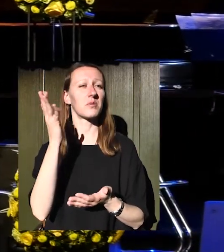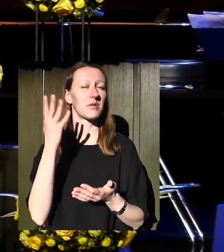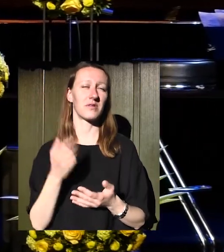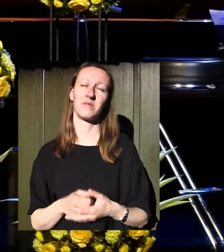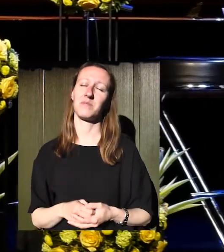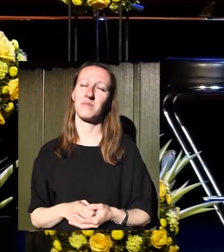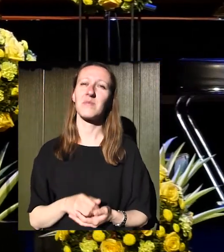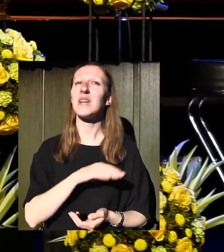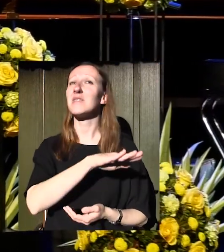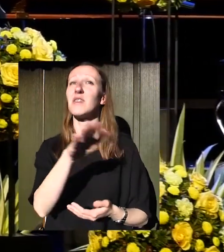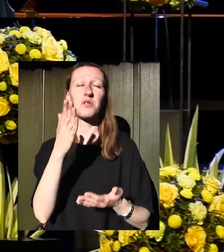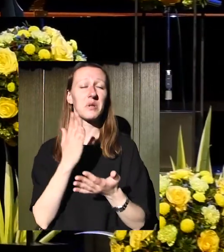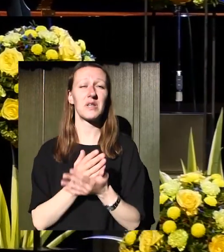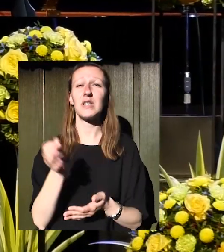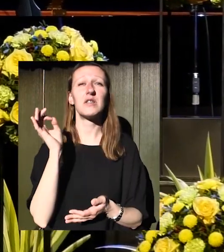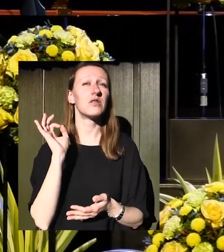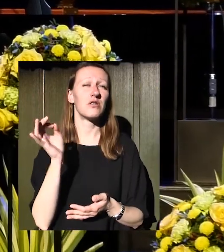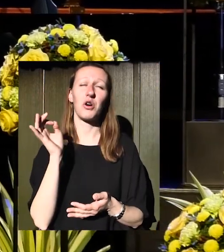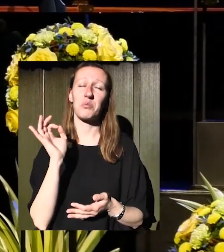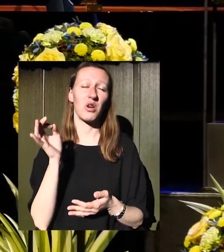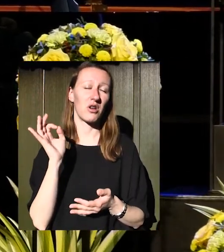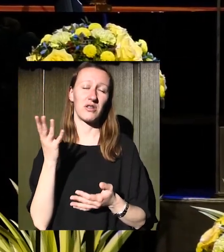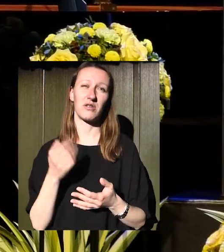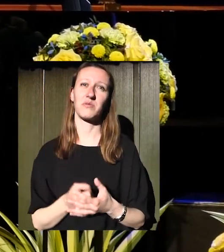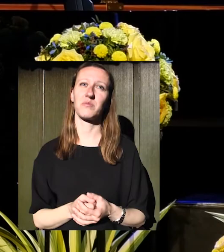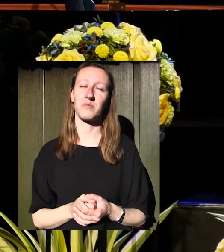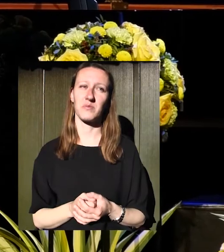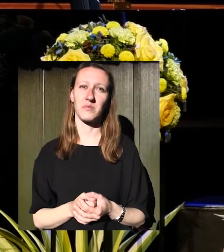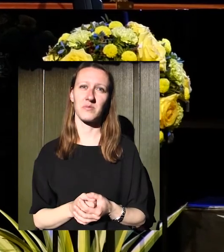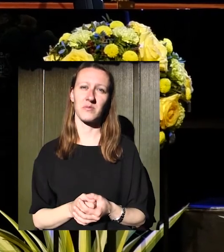dobro, sve će biti dobro.